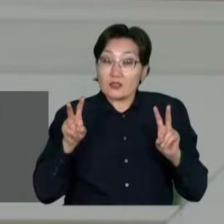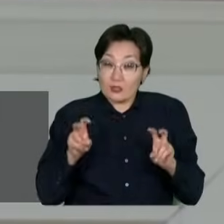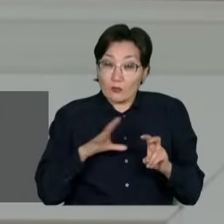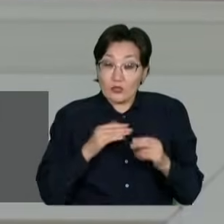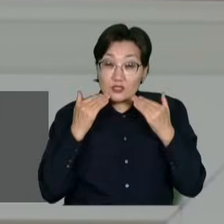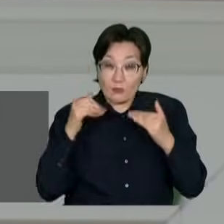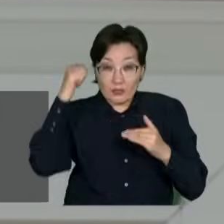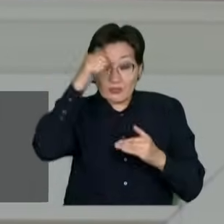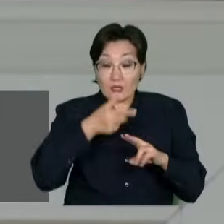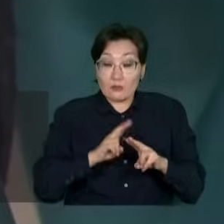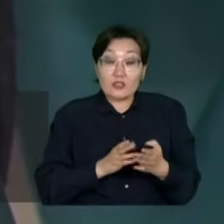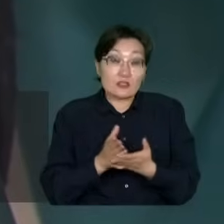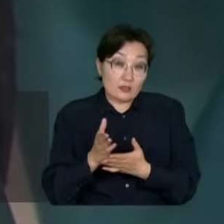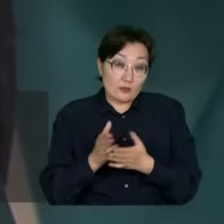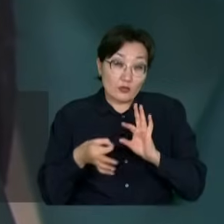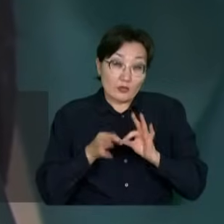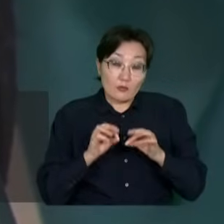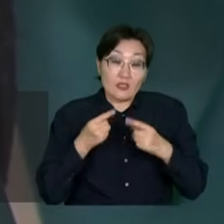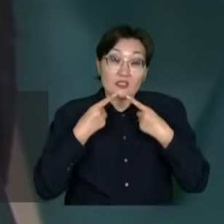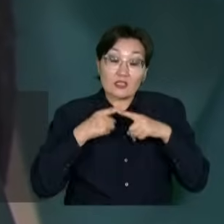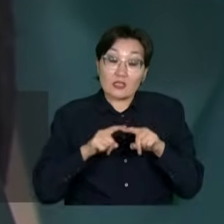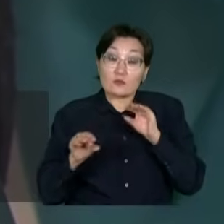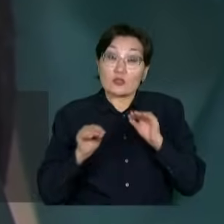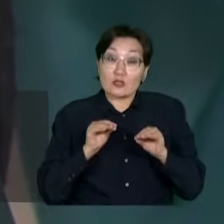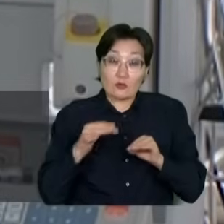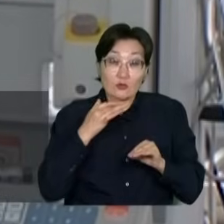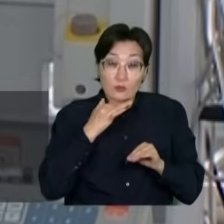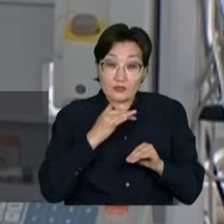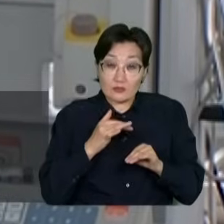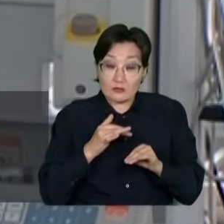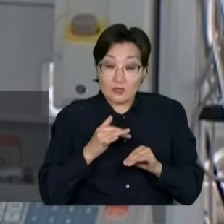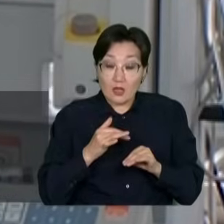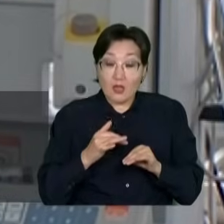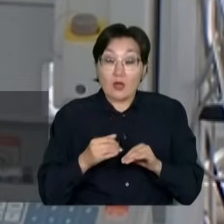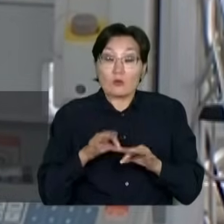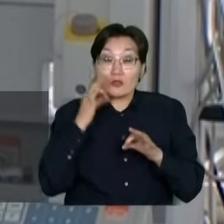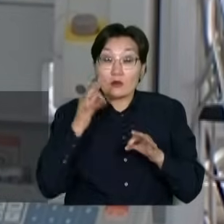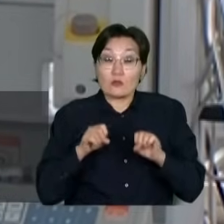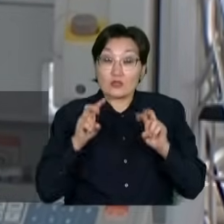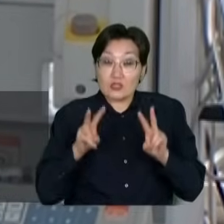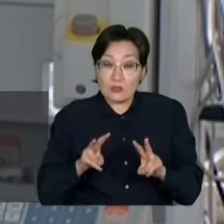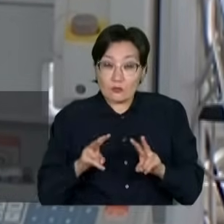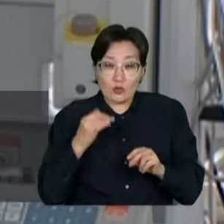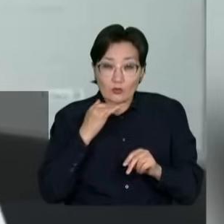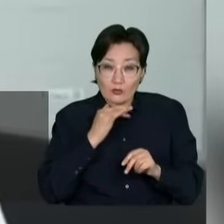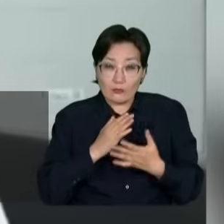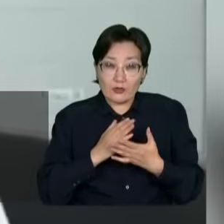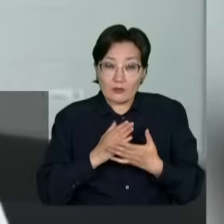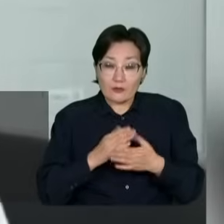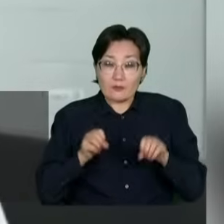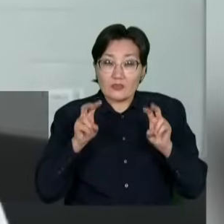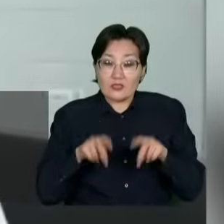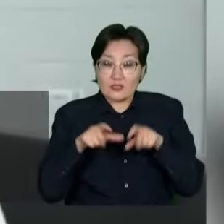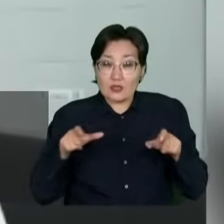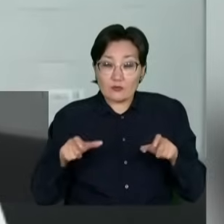соңғы жылдары аталған салада тың технологиялар мен жабдықтар көбейген. Онымен қоса білікті мамандар да жетіп артылады.